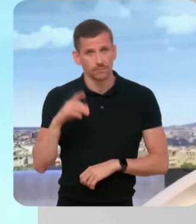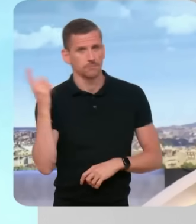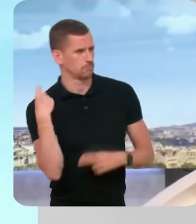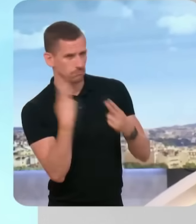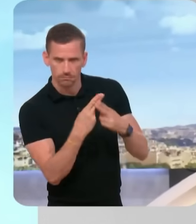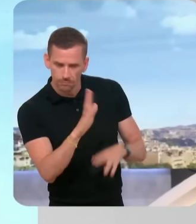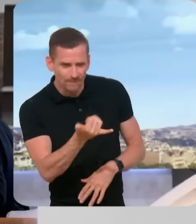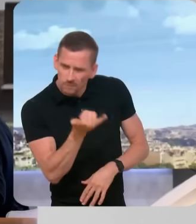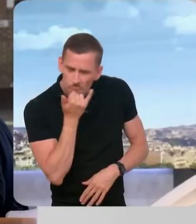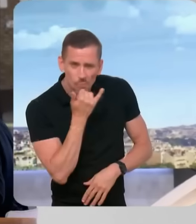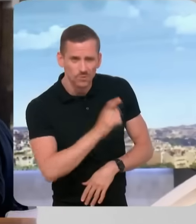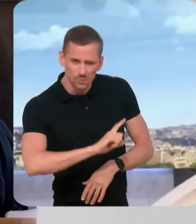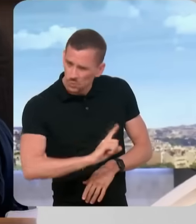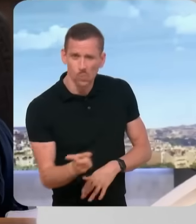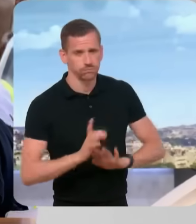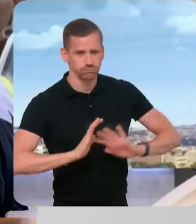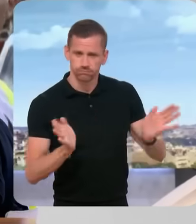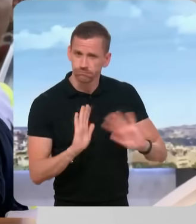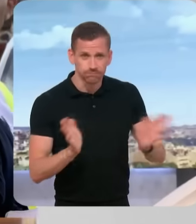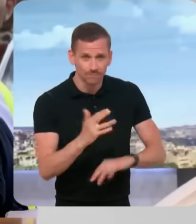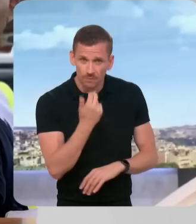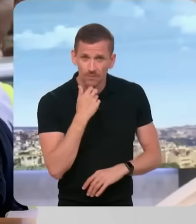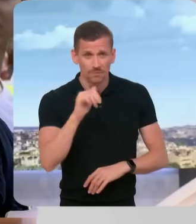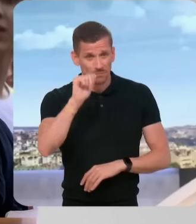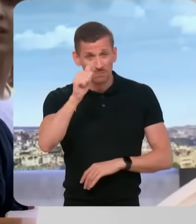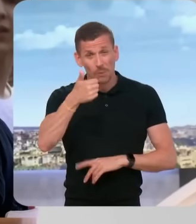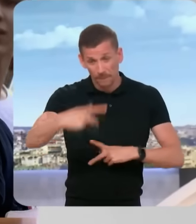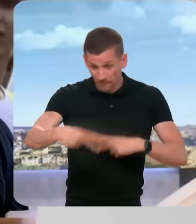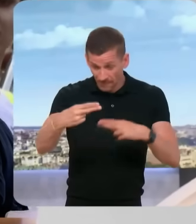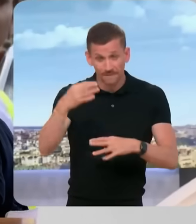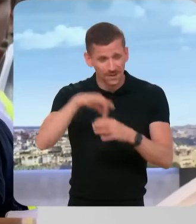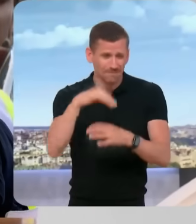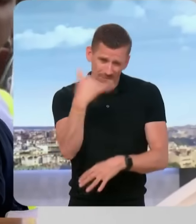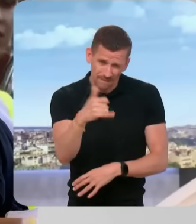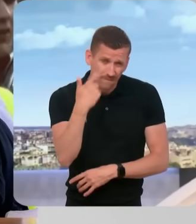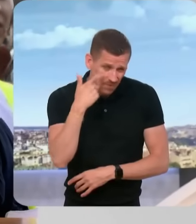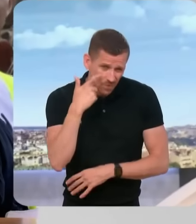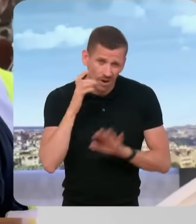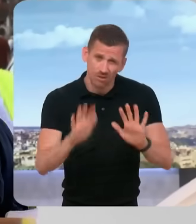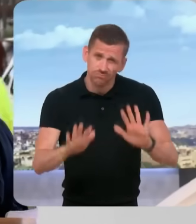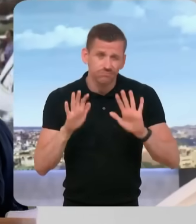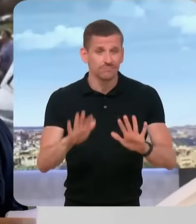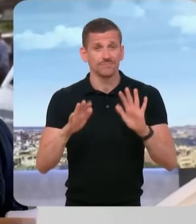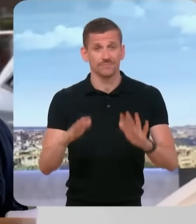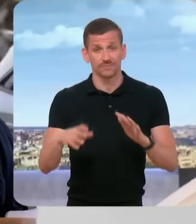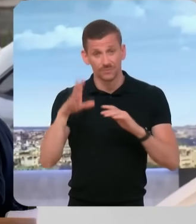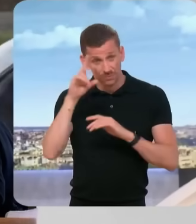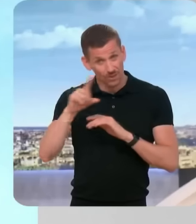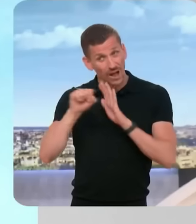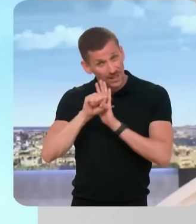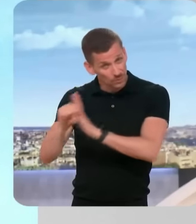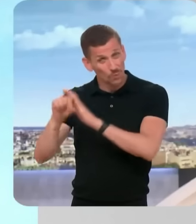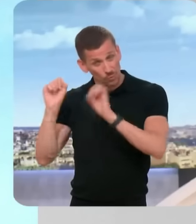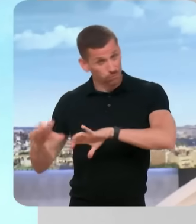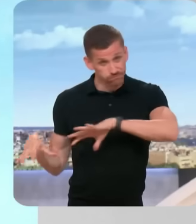plus avant, parce que je pense que là, avant un premier tour, dans lequel, encore une fois, et je ne m'y résous pas, l'extrême droite peut être majoritaire dans ce pays,